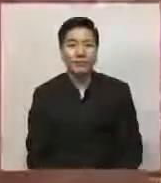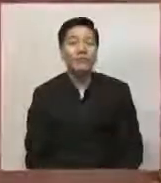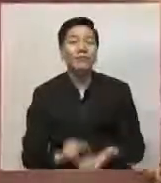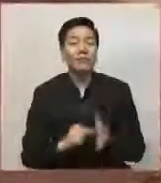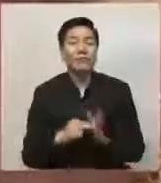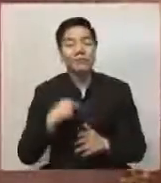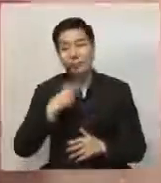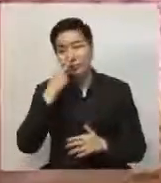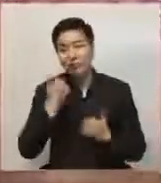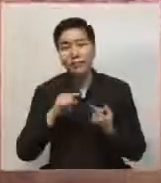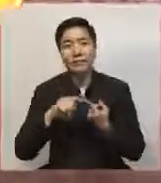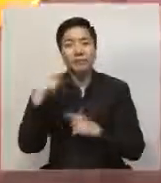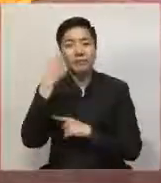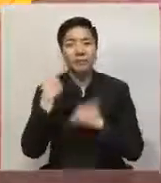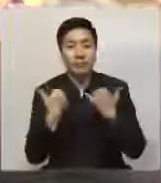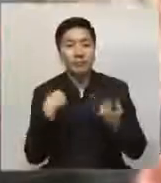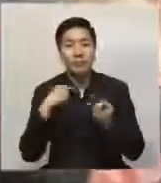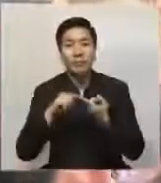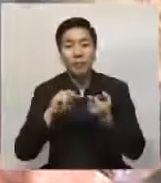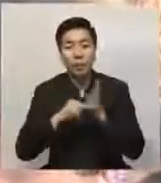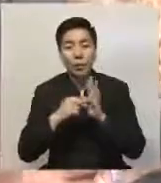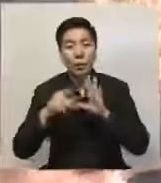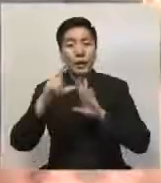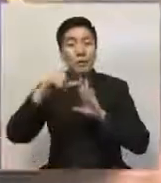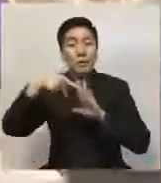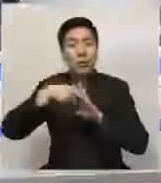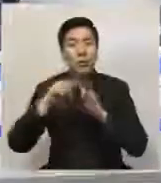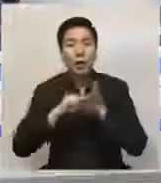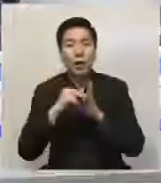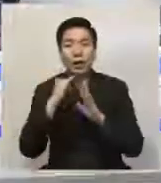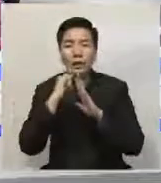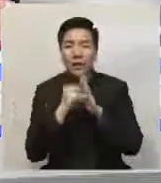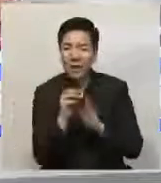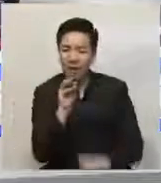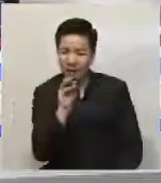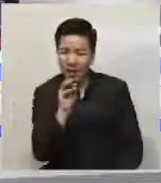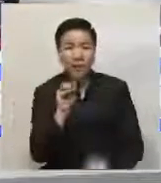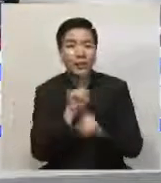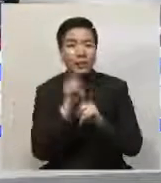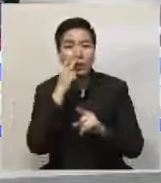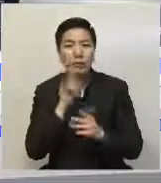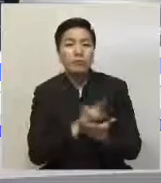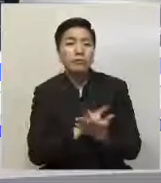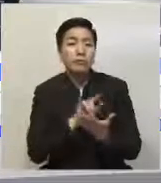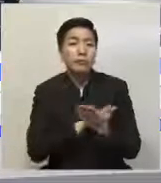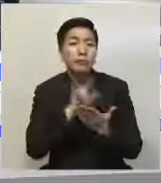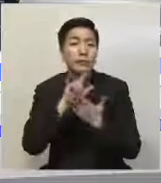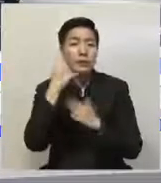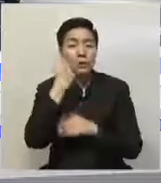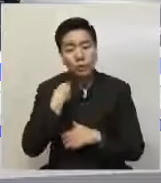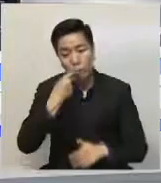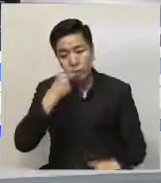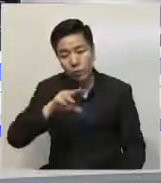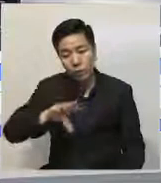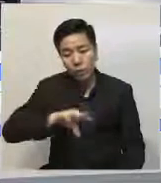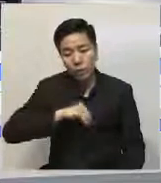เรียกว่าสร้างบรรยากาศการท่องเที่ยวนะคะเพราะว่าแน่นอนลำพูนถือว่าเป็นจังหวัดเล็กๆแต่ว่าการเดินทางไปท่องเที่ยวแล้วเราจะได้รู้สึก